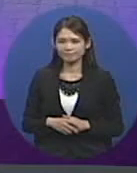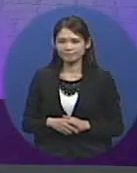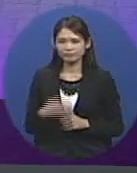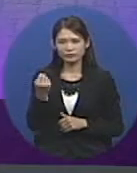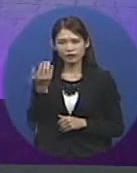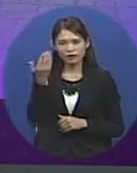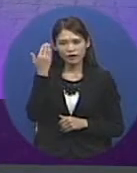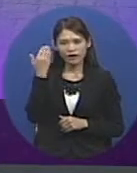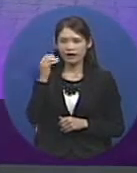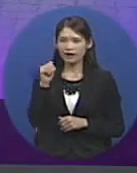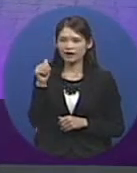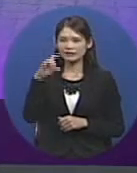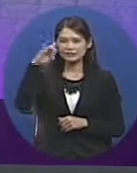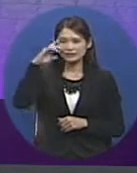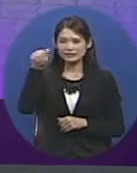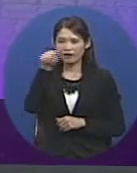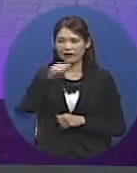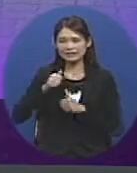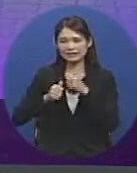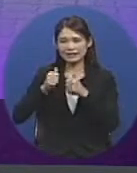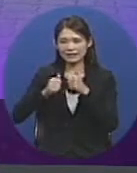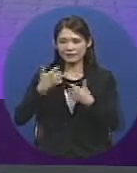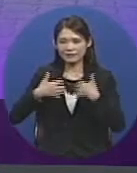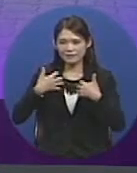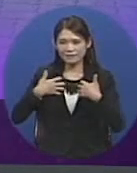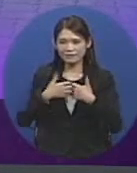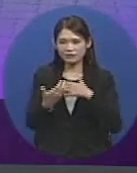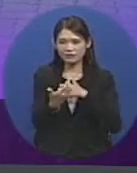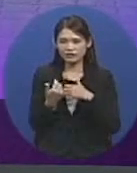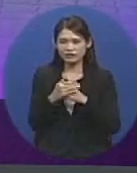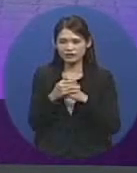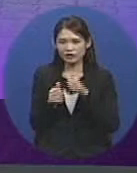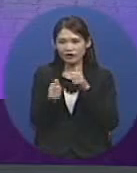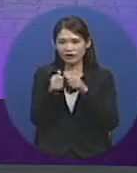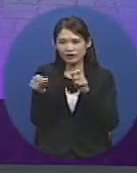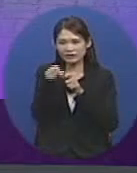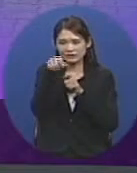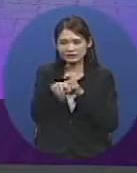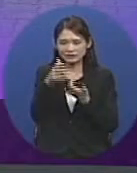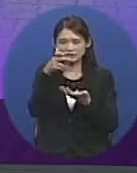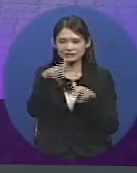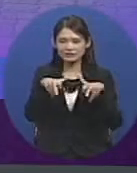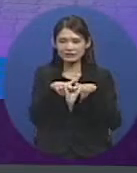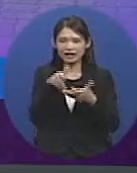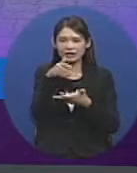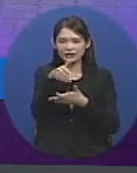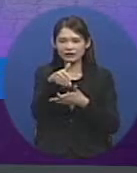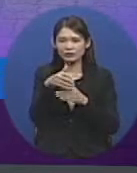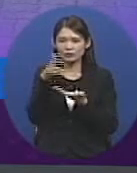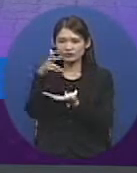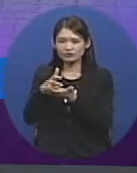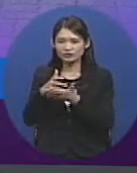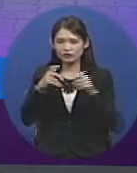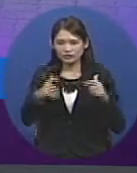얼마 전 인천 아시안게임이 시작되던 날 경기장 입구에 설치된 장애인 전용 주차구역이 귀빈용으로